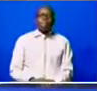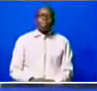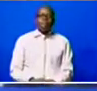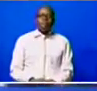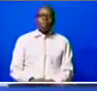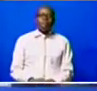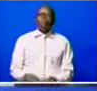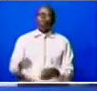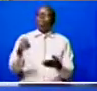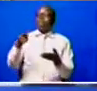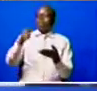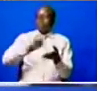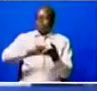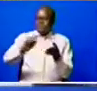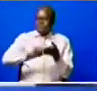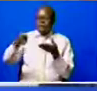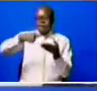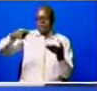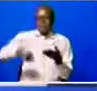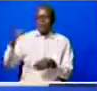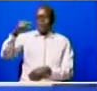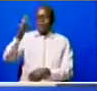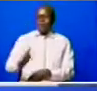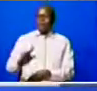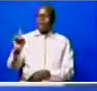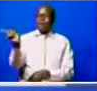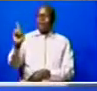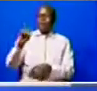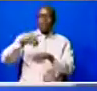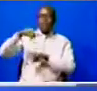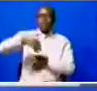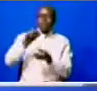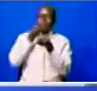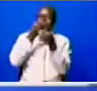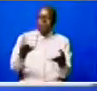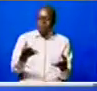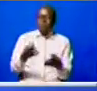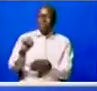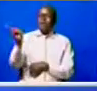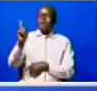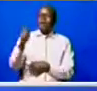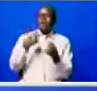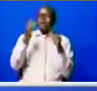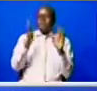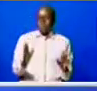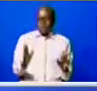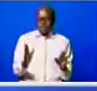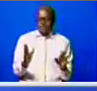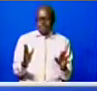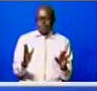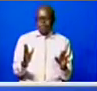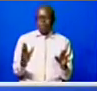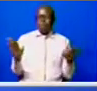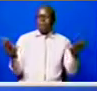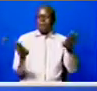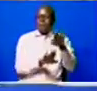Iliyoandikwa na kutiwa saini na gavana wa Nairobi Mike Sonko ikimfahamisha speaker wa bunge la kaunti ya Nairobi kuhusu uteuzi wake Miguna kwa naibu